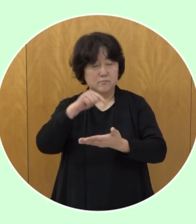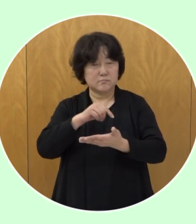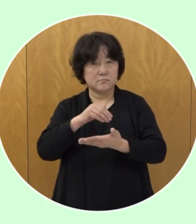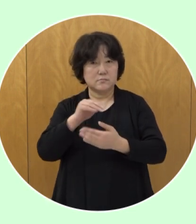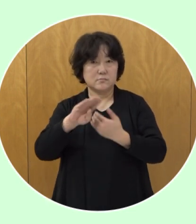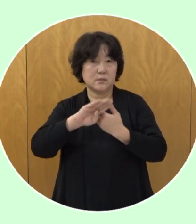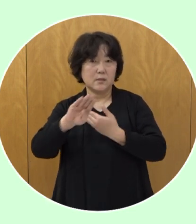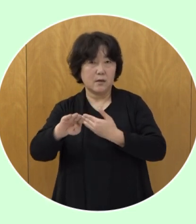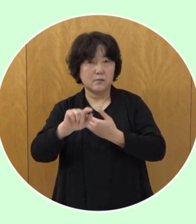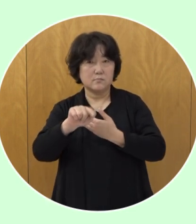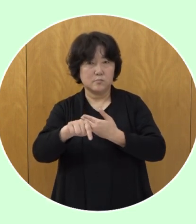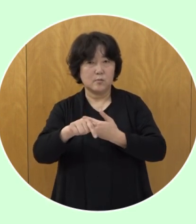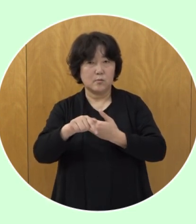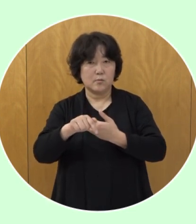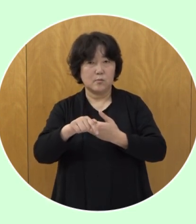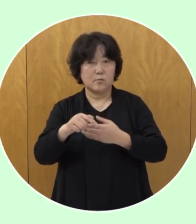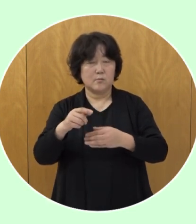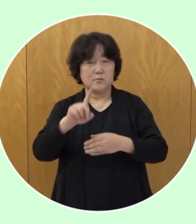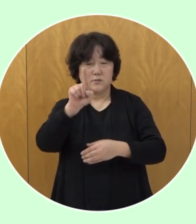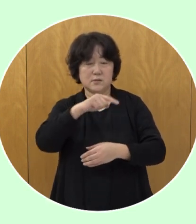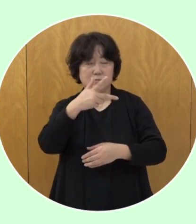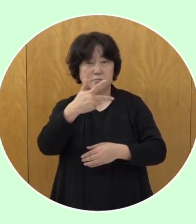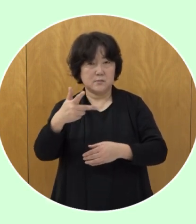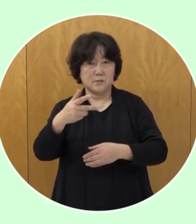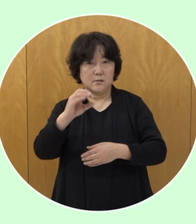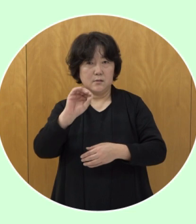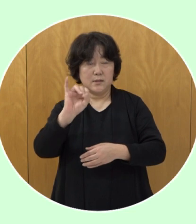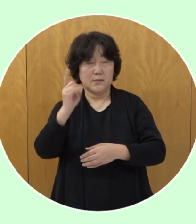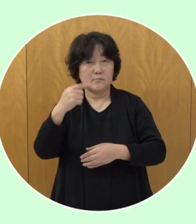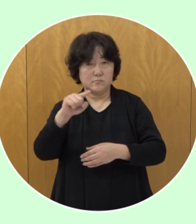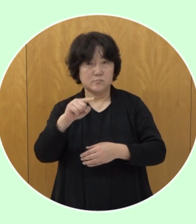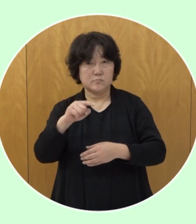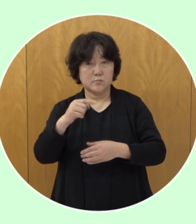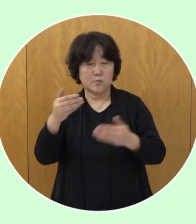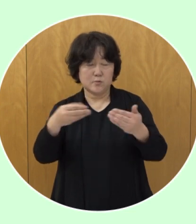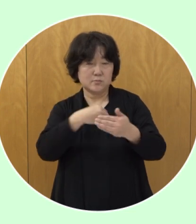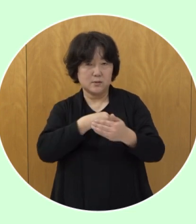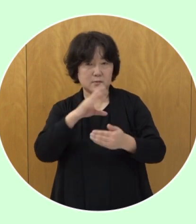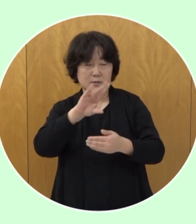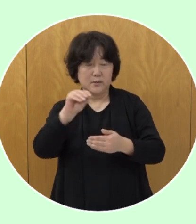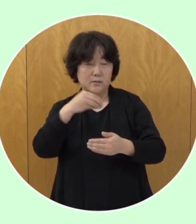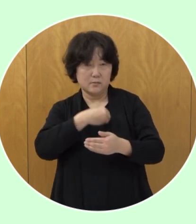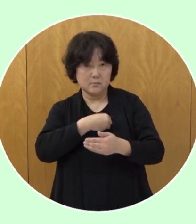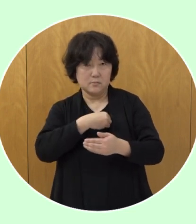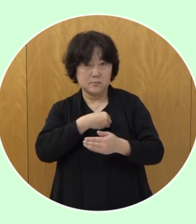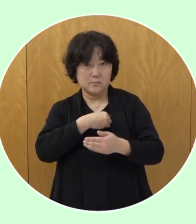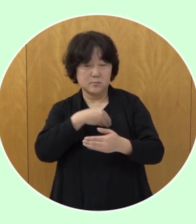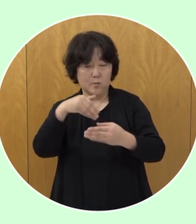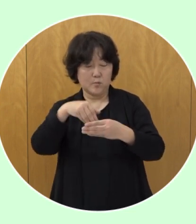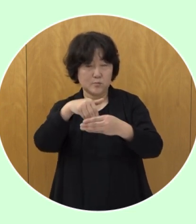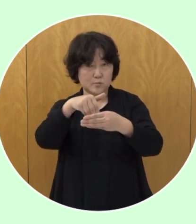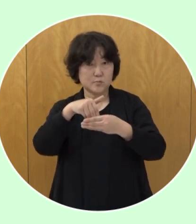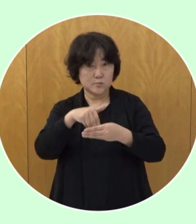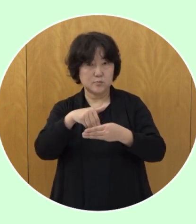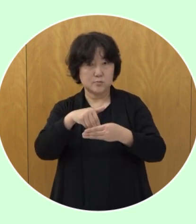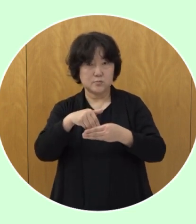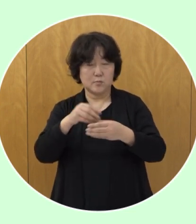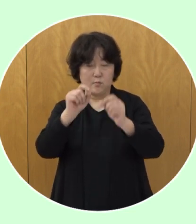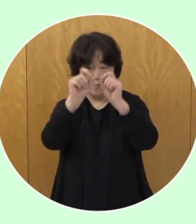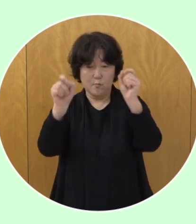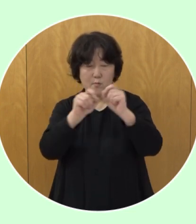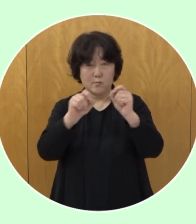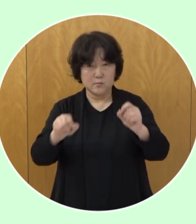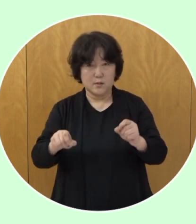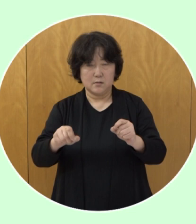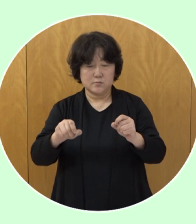給与勧告に鑑み、職員の給与、議員及び特別職の期末手当を改定する条